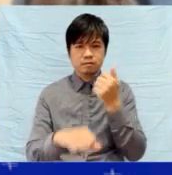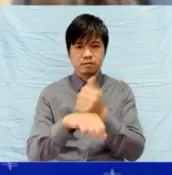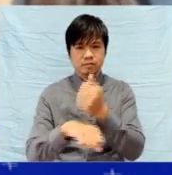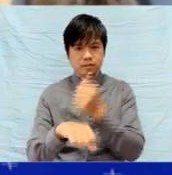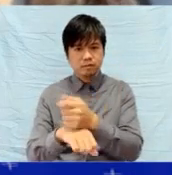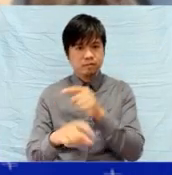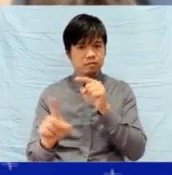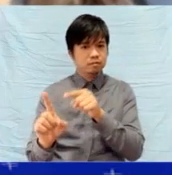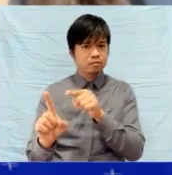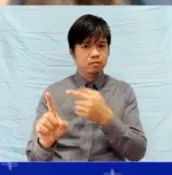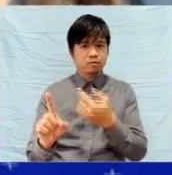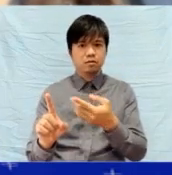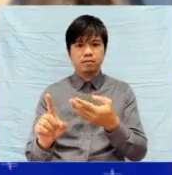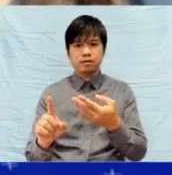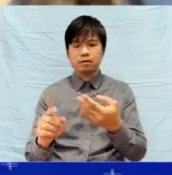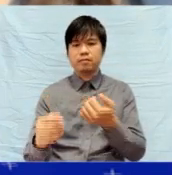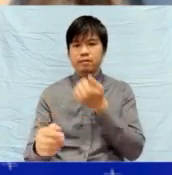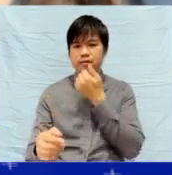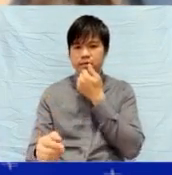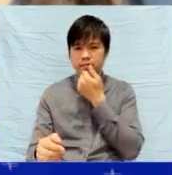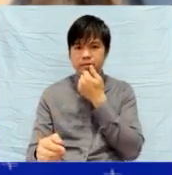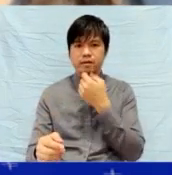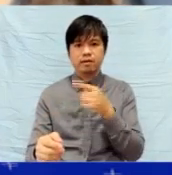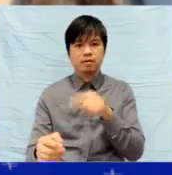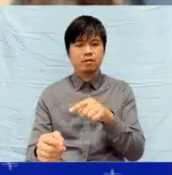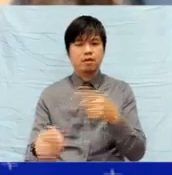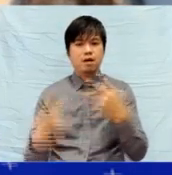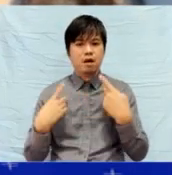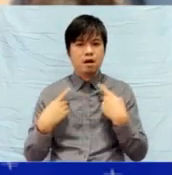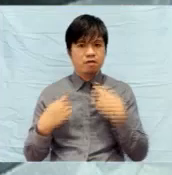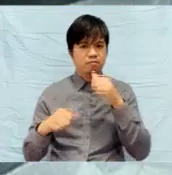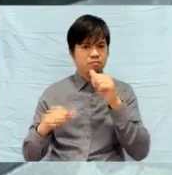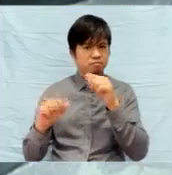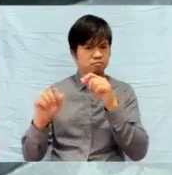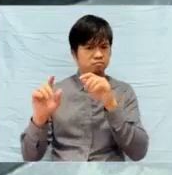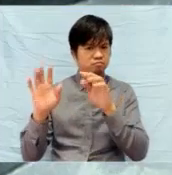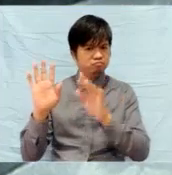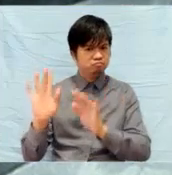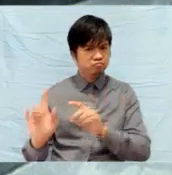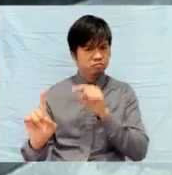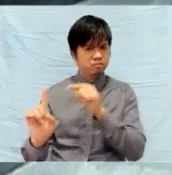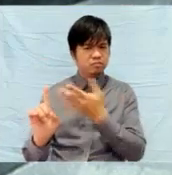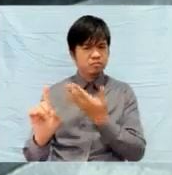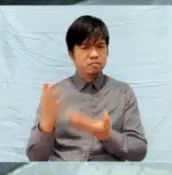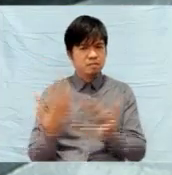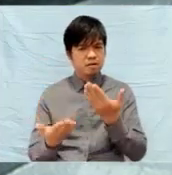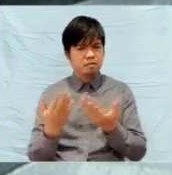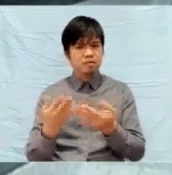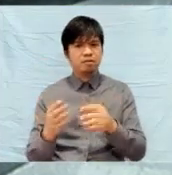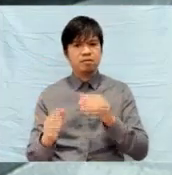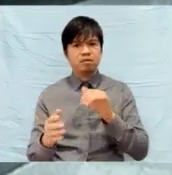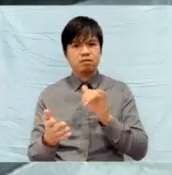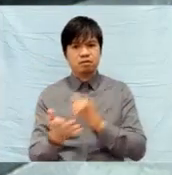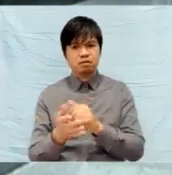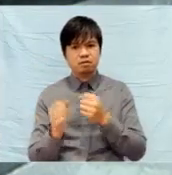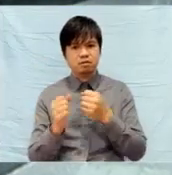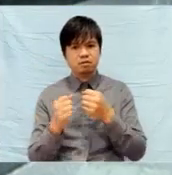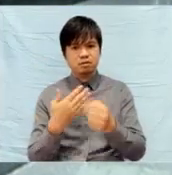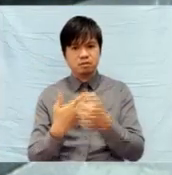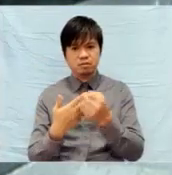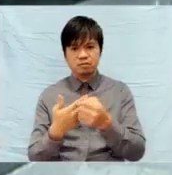aniyay kapabayaan, may isa pang duda si Castro. Baka raw pa simpleng paraan lang ito para isulong